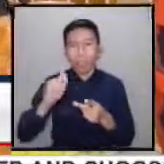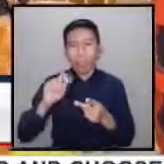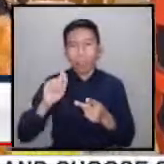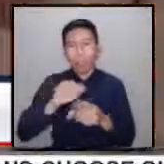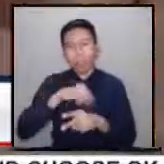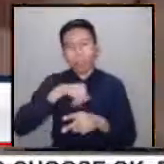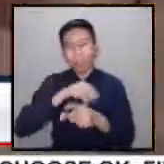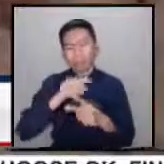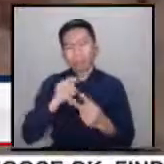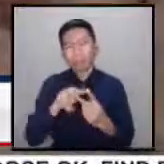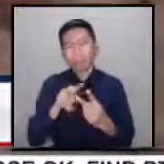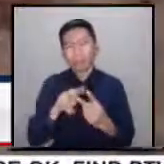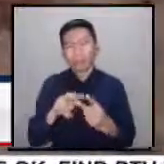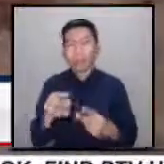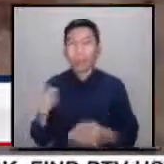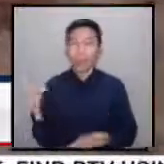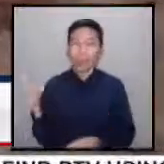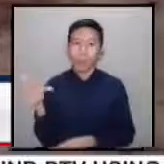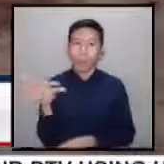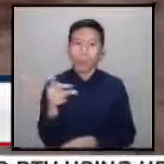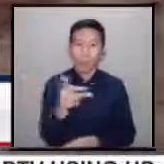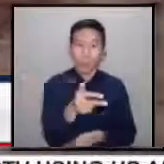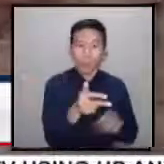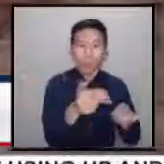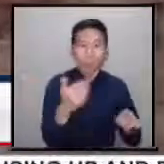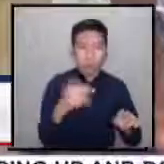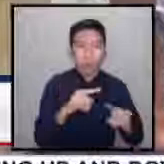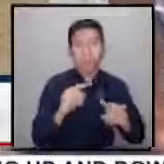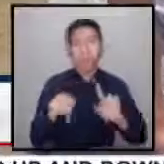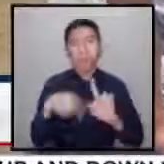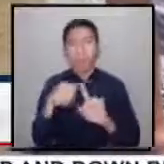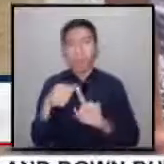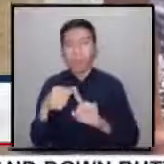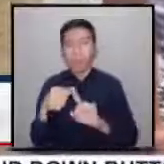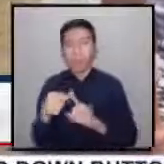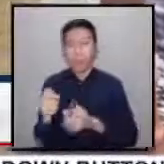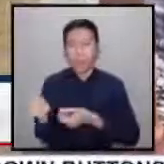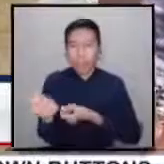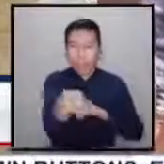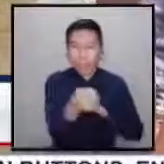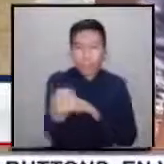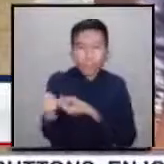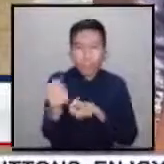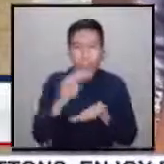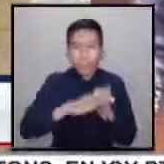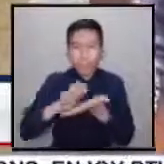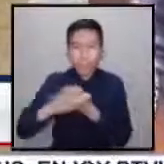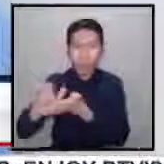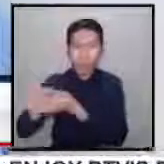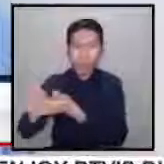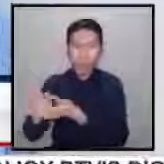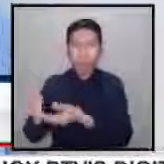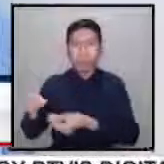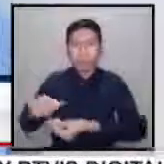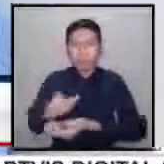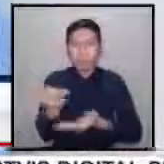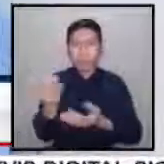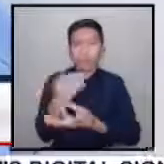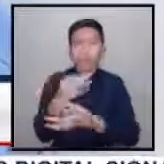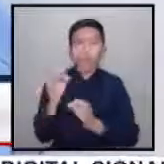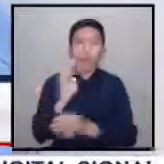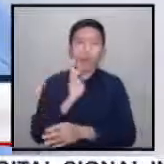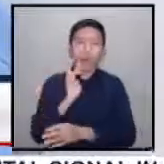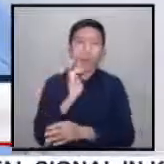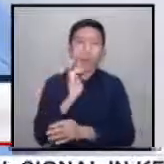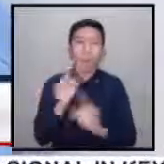din nilang isinasagawa ang water flushing sa mga ospital, water rationing sa mga residente, at libreng charging ng cellphone habang hindi pa stable ang